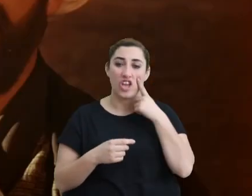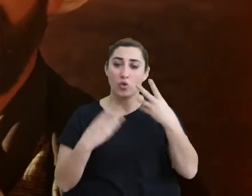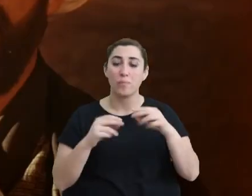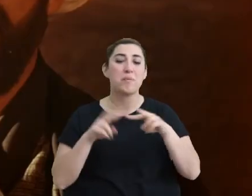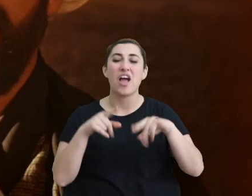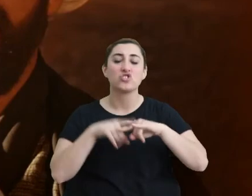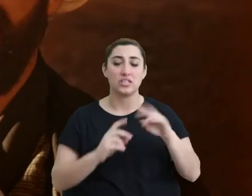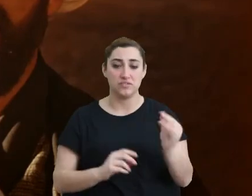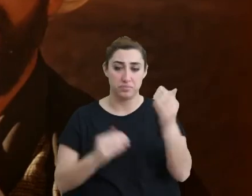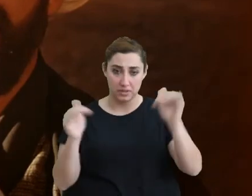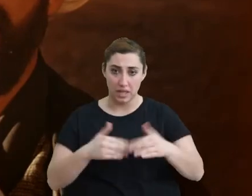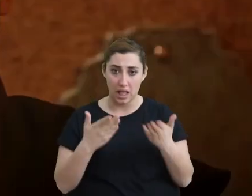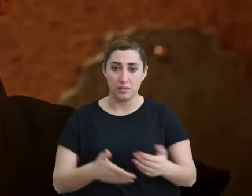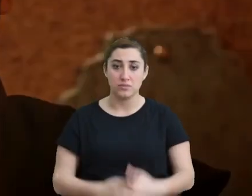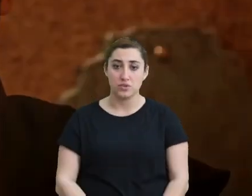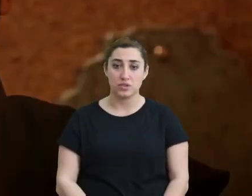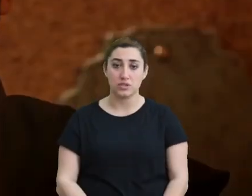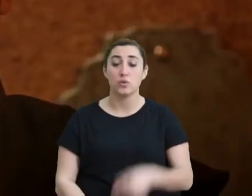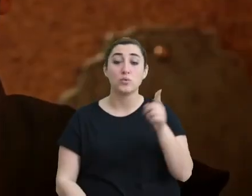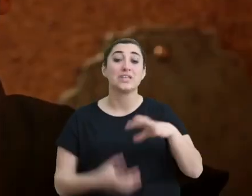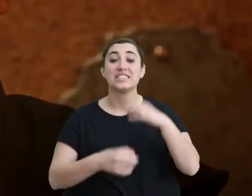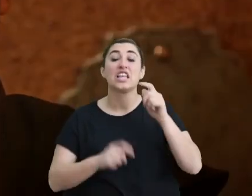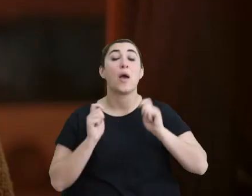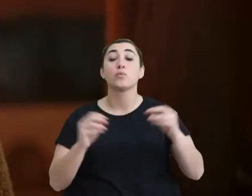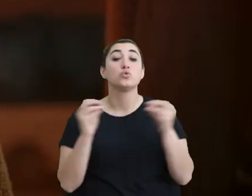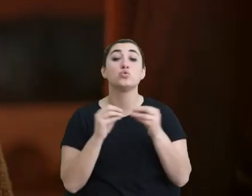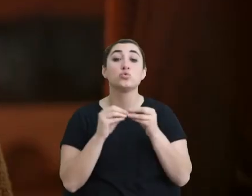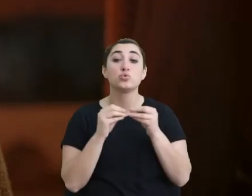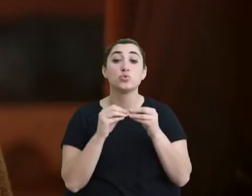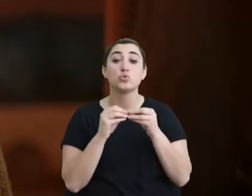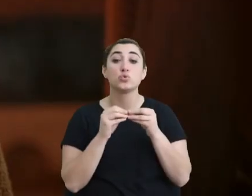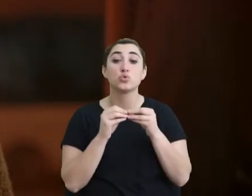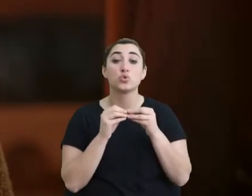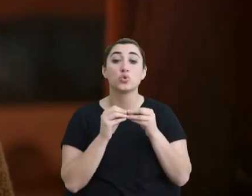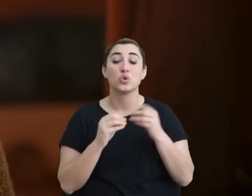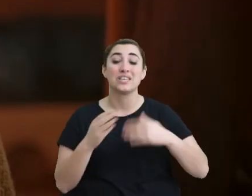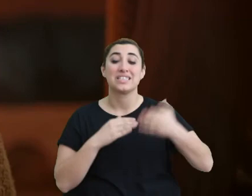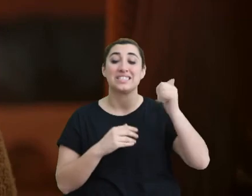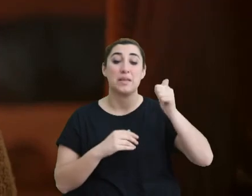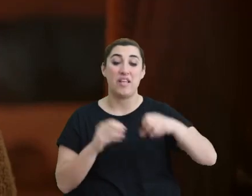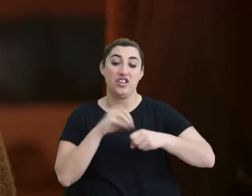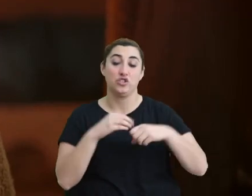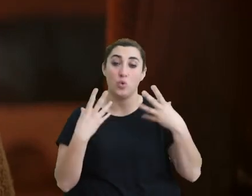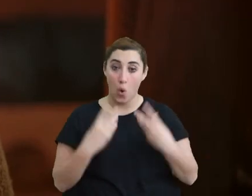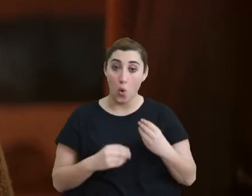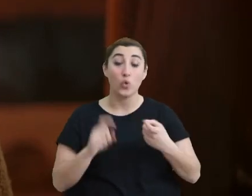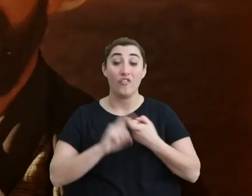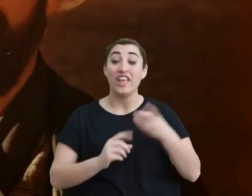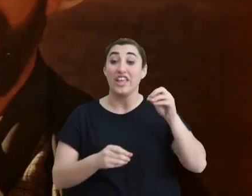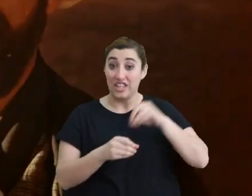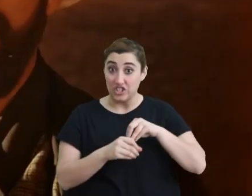Hasan huzurdadır. Mezkur kişinin işlediği suçun mürur-u zaman haricinde olduğu ve